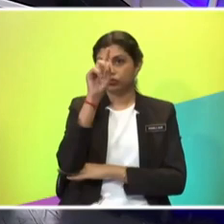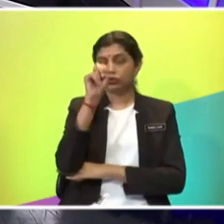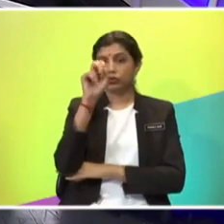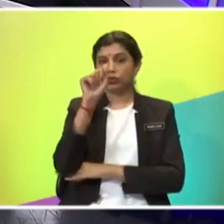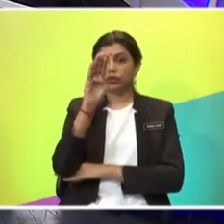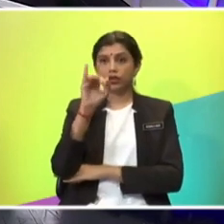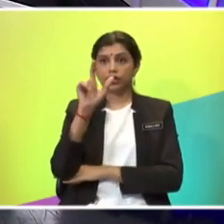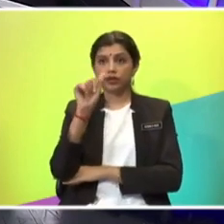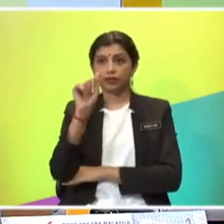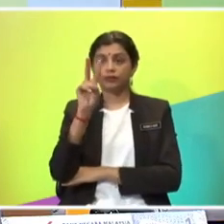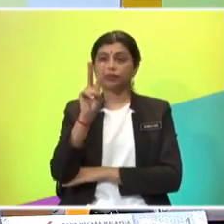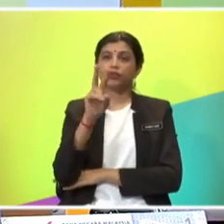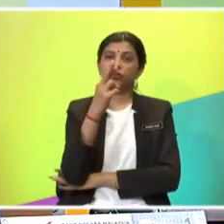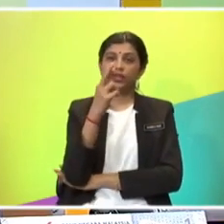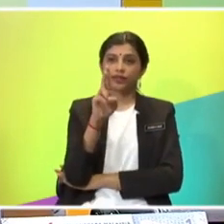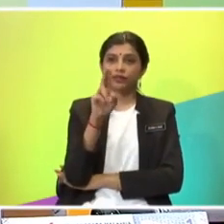Nabila bersedia